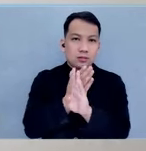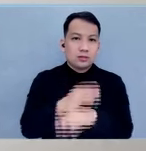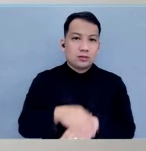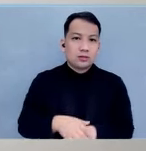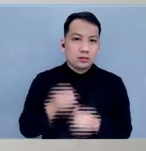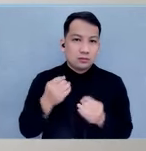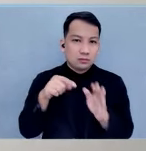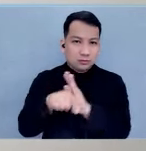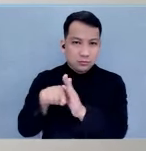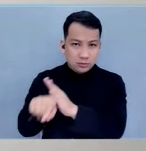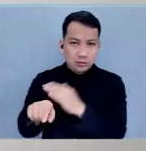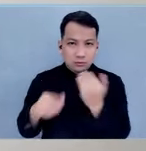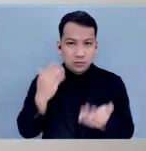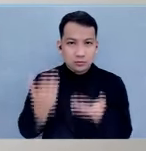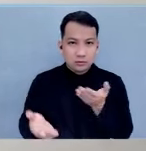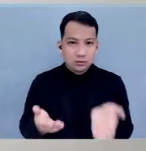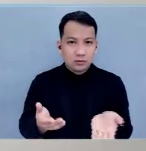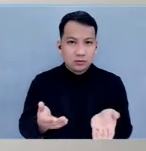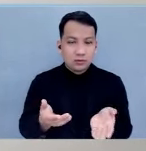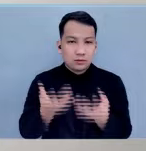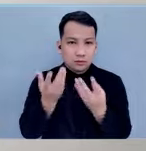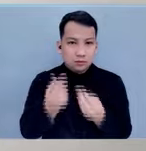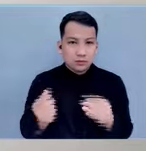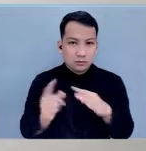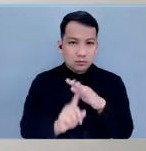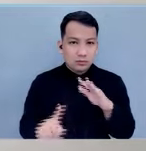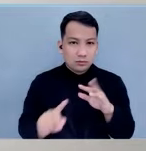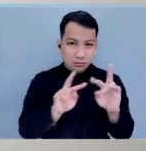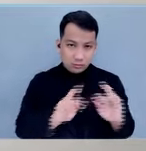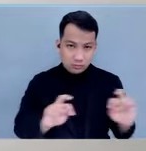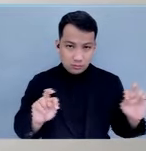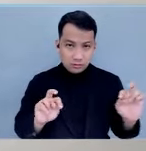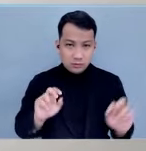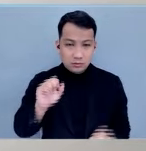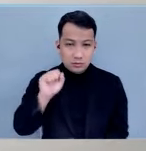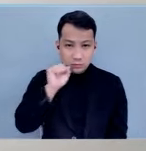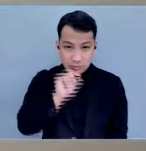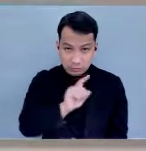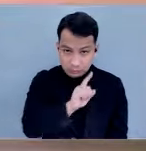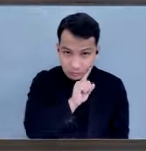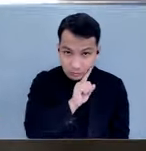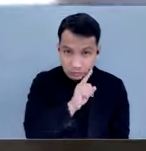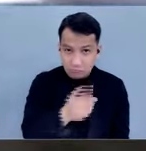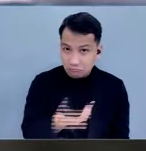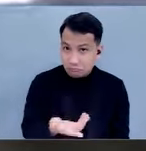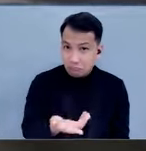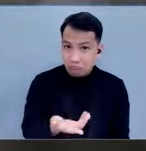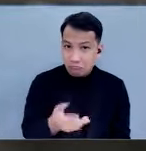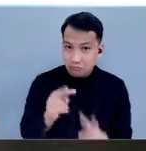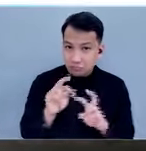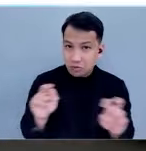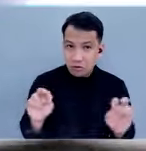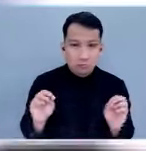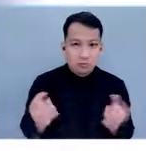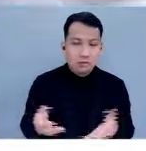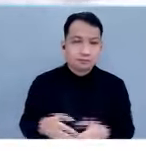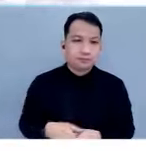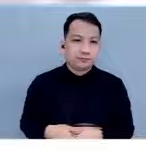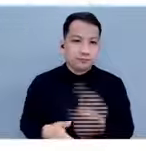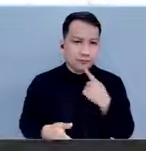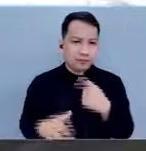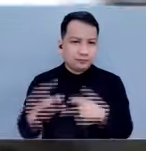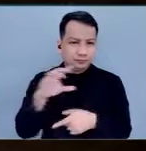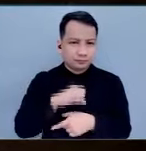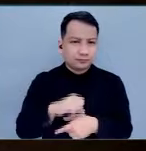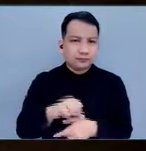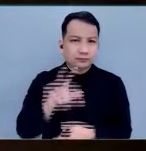ang dami yung namimising. Nag-imbestigar ba si Sara Duterte? Wala. Sa tansya ni Las Cañas, nasa